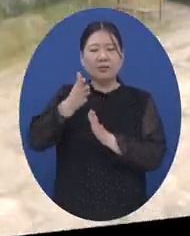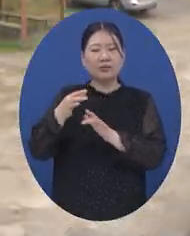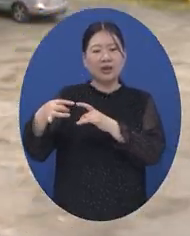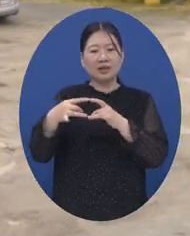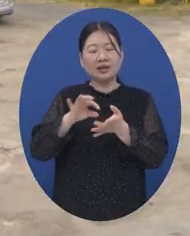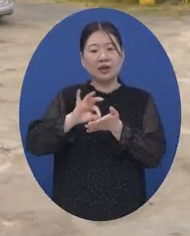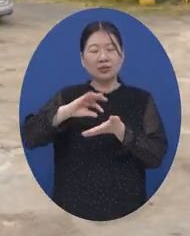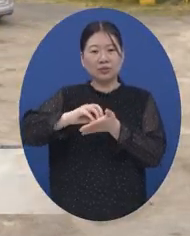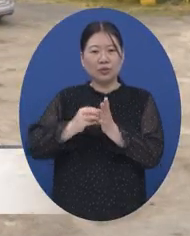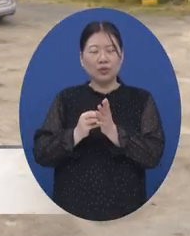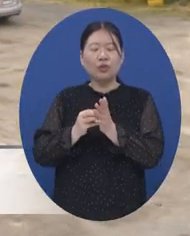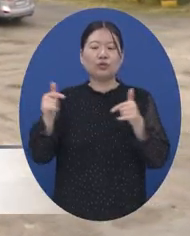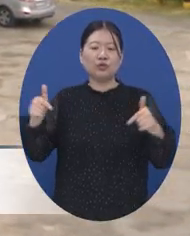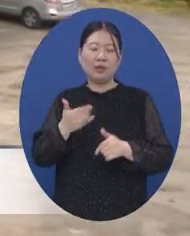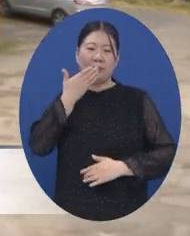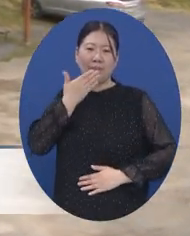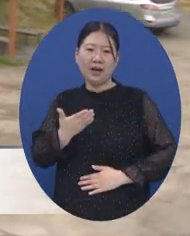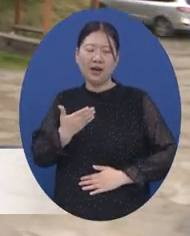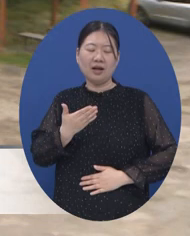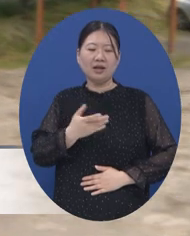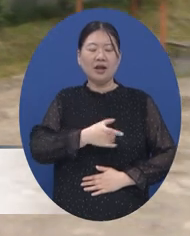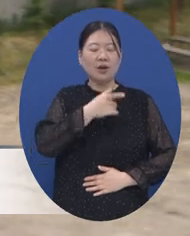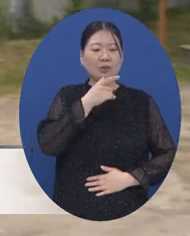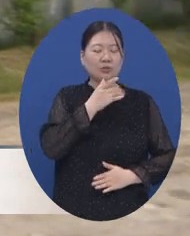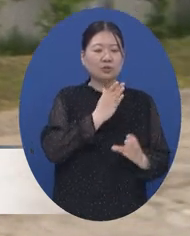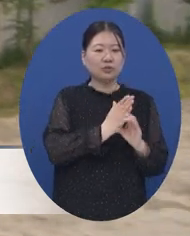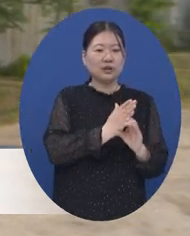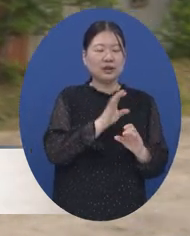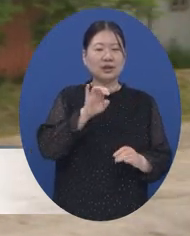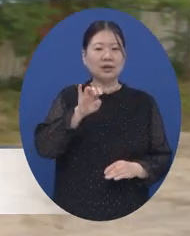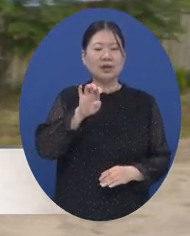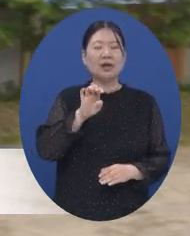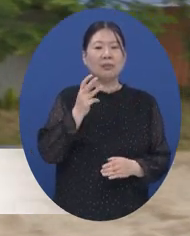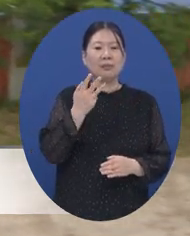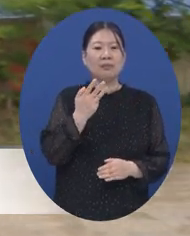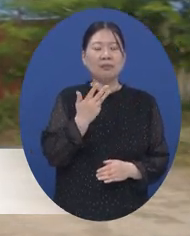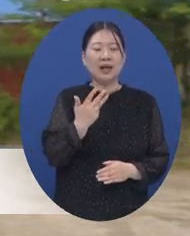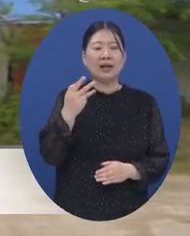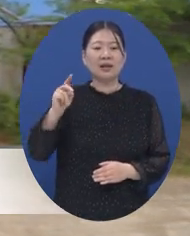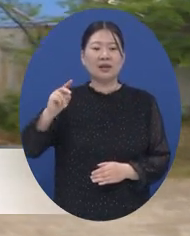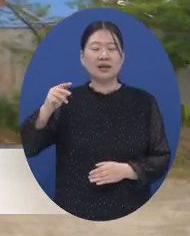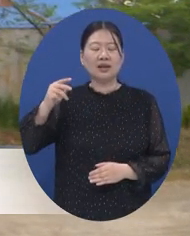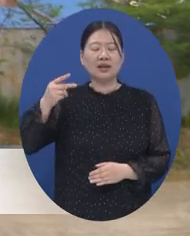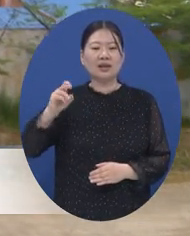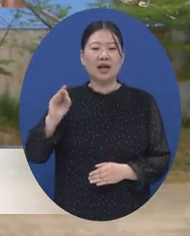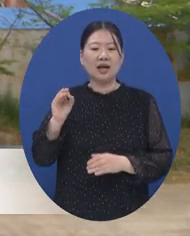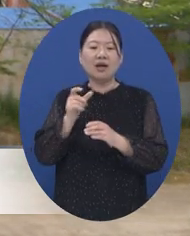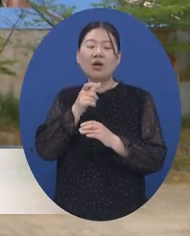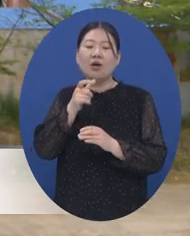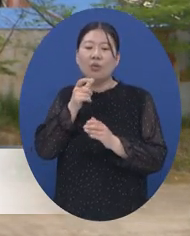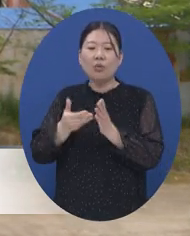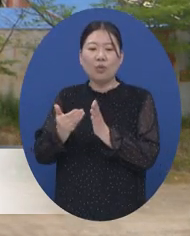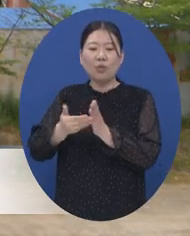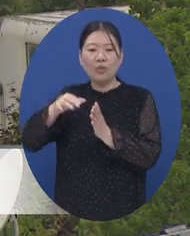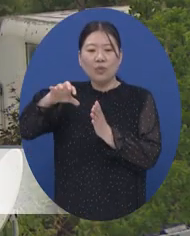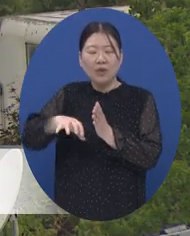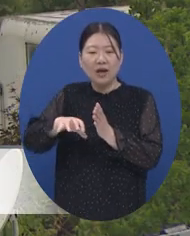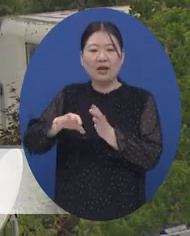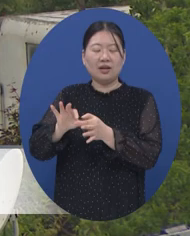있습니다. 수도권 주민들의 식수원인 팔당호의 수열 에너지를 활용한 국내 최대 규모의 신재생